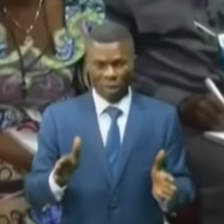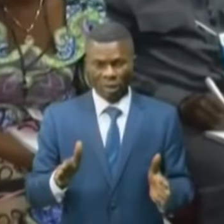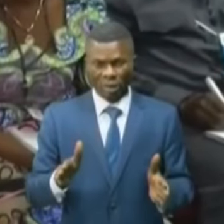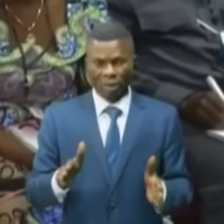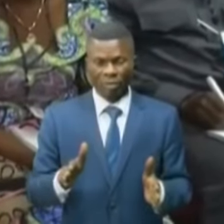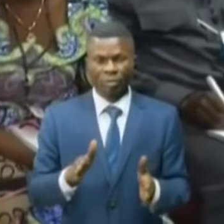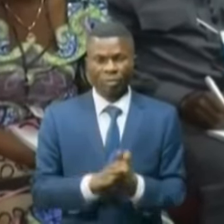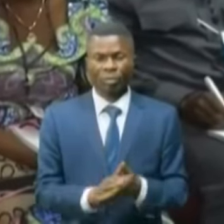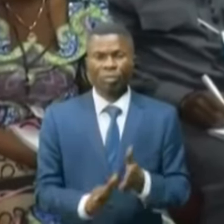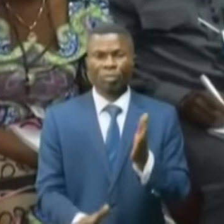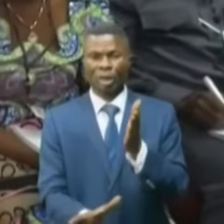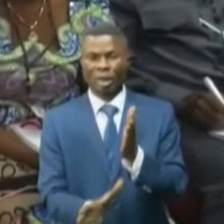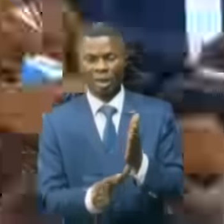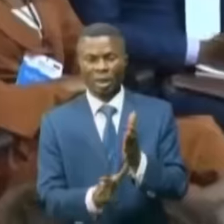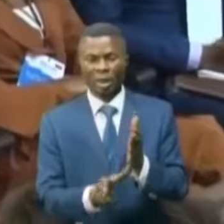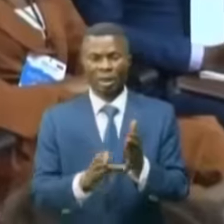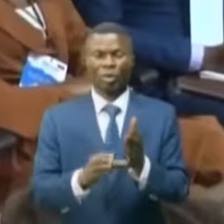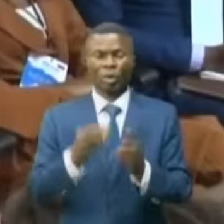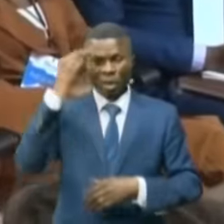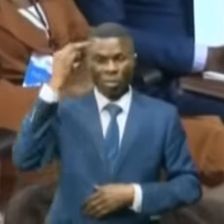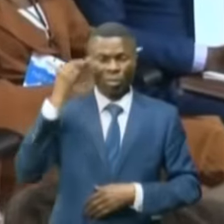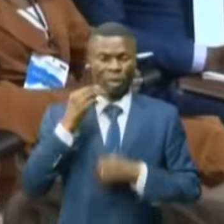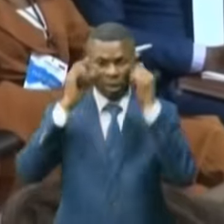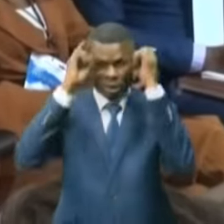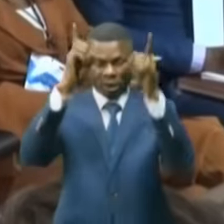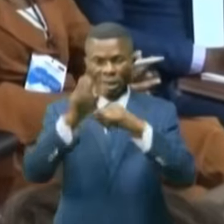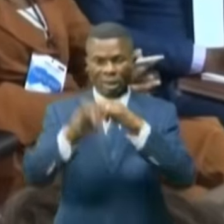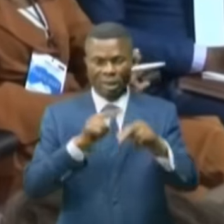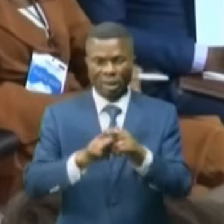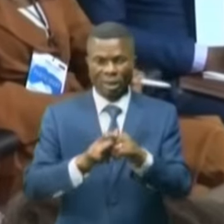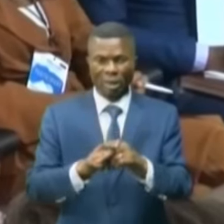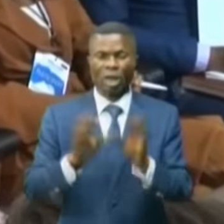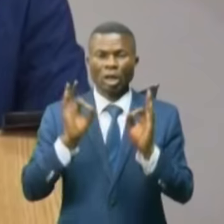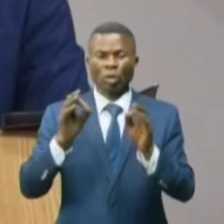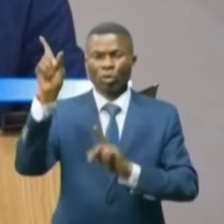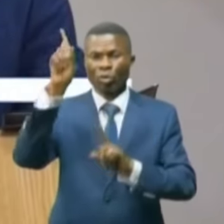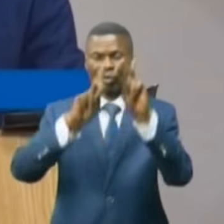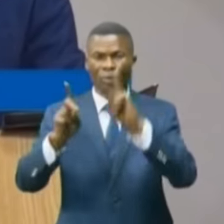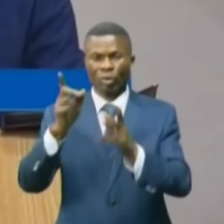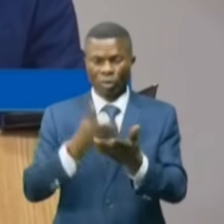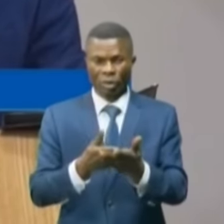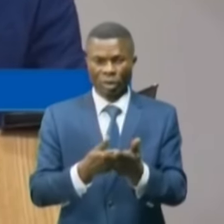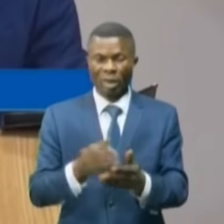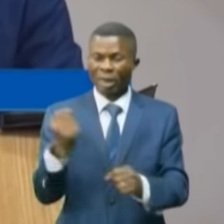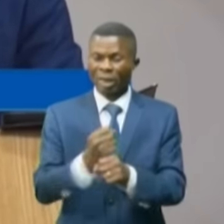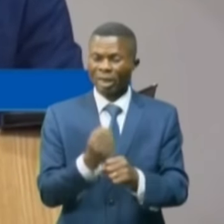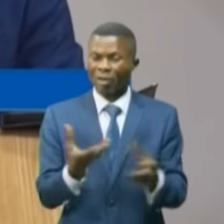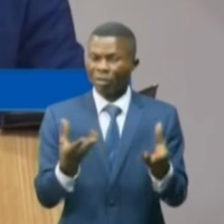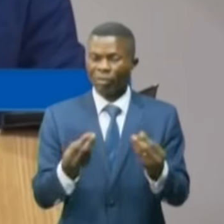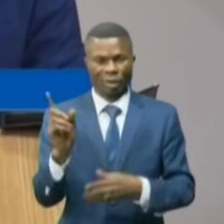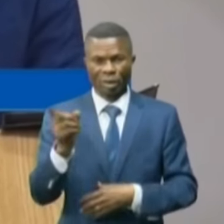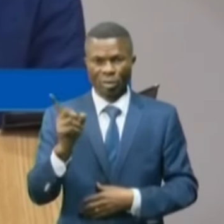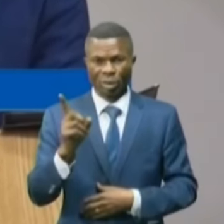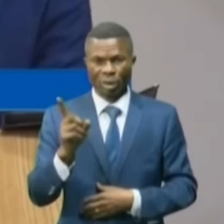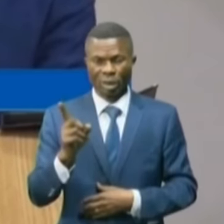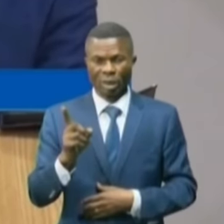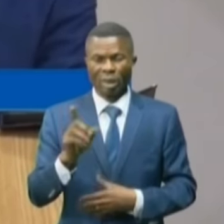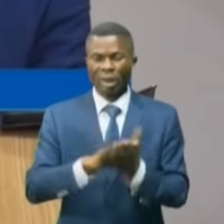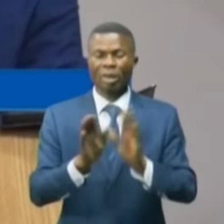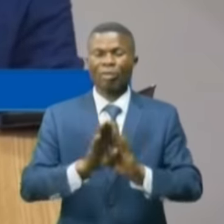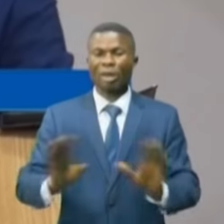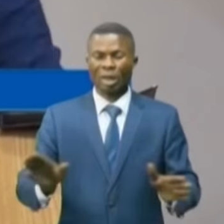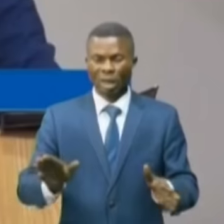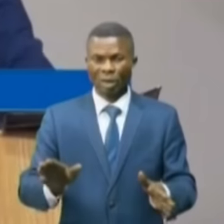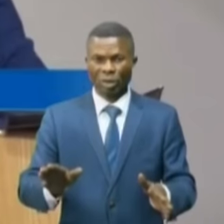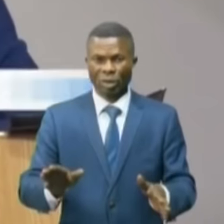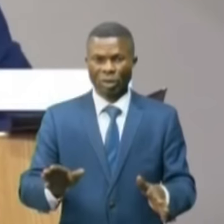AI du ministère de l'Éducation nationale et Nouvelle Citoyenneté. Ce n'est pas une tâche facile de vous adapter dans un monde